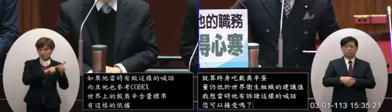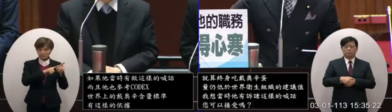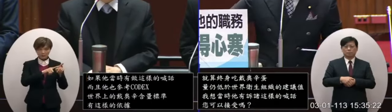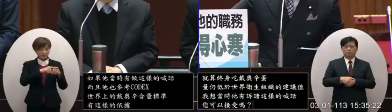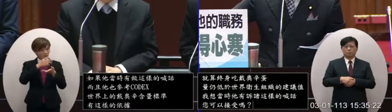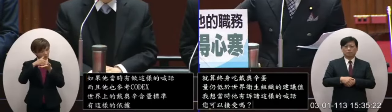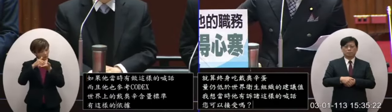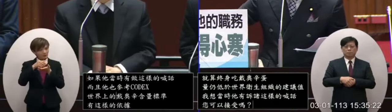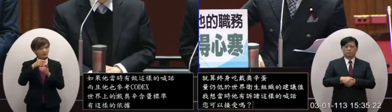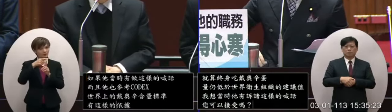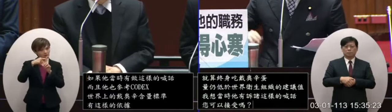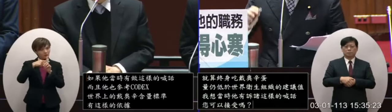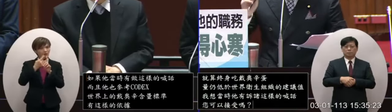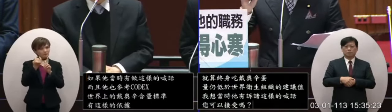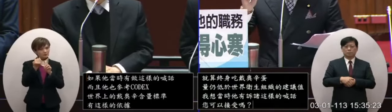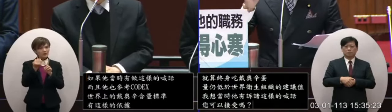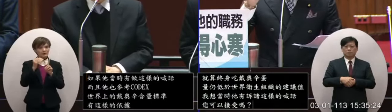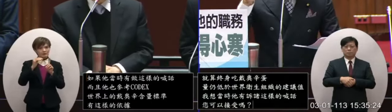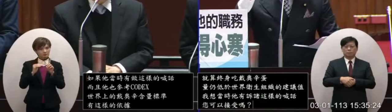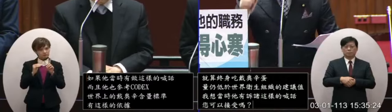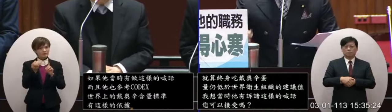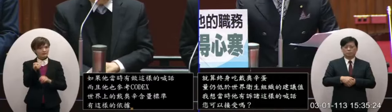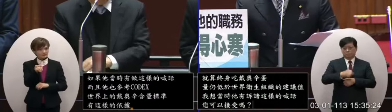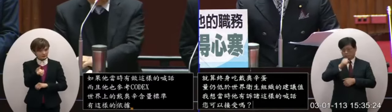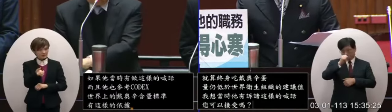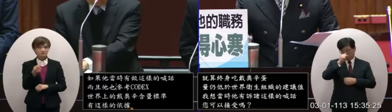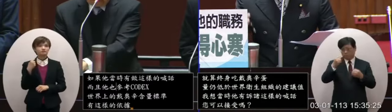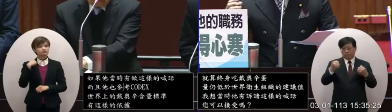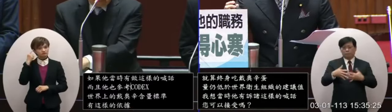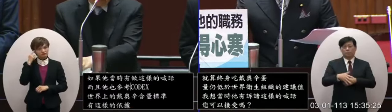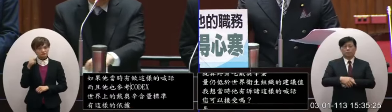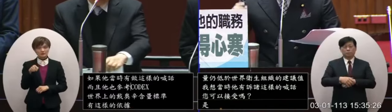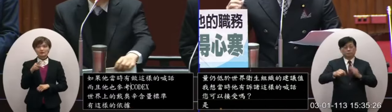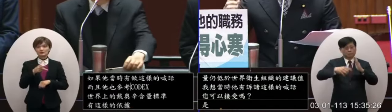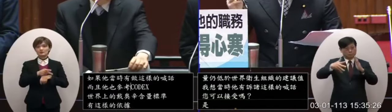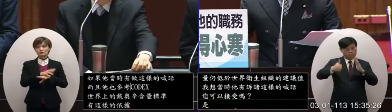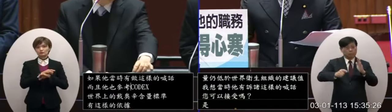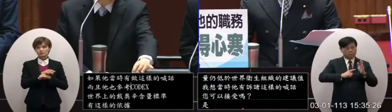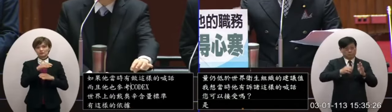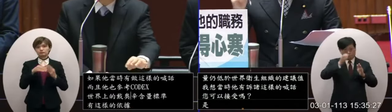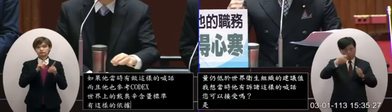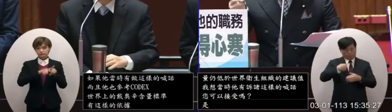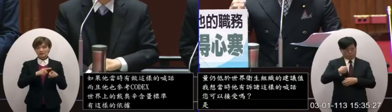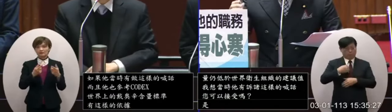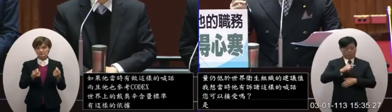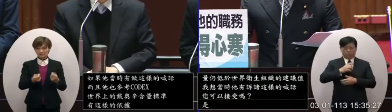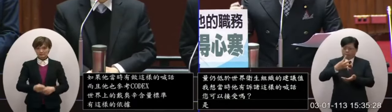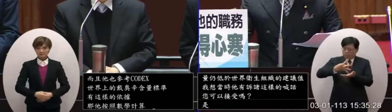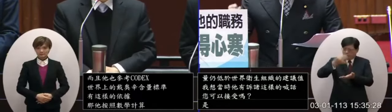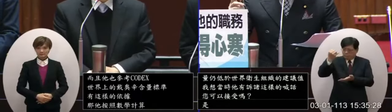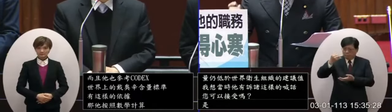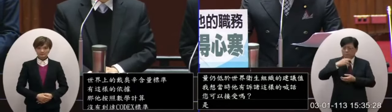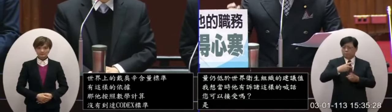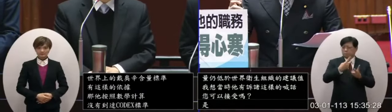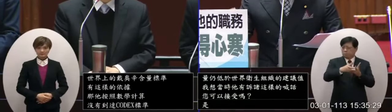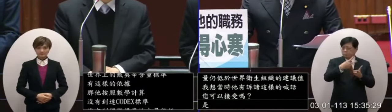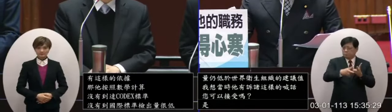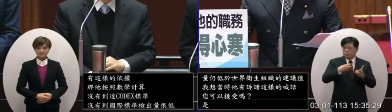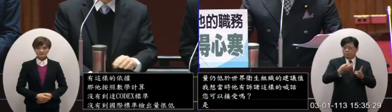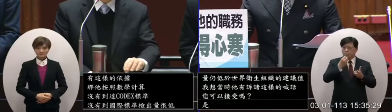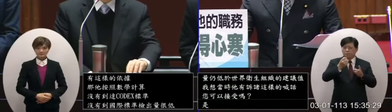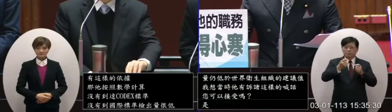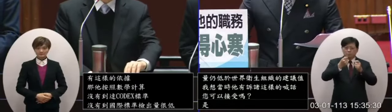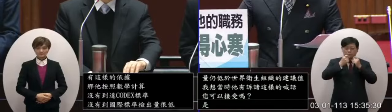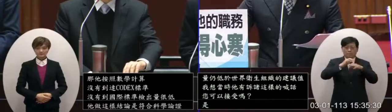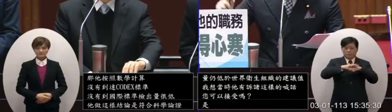样的结论是符合科学的论证。 好的，没问题。那院长，您看本席多次发函食安办